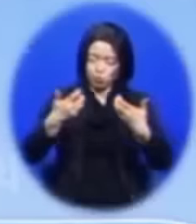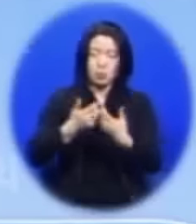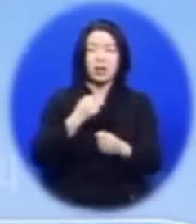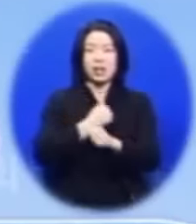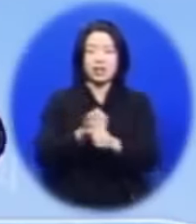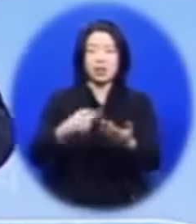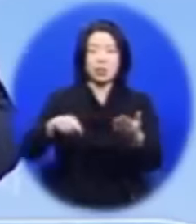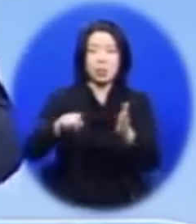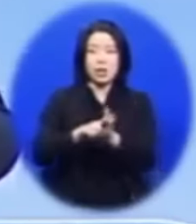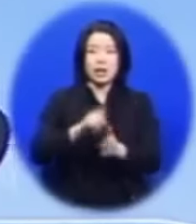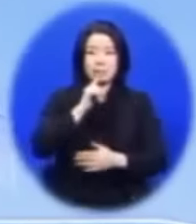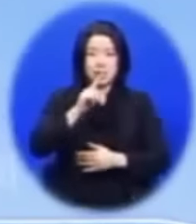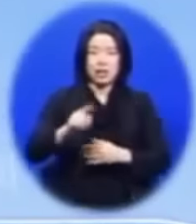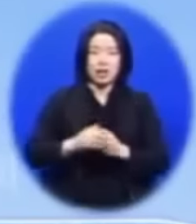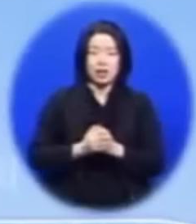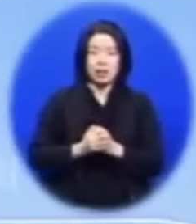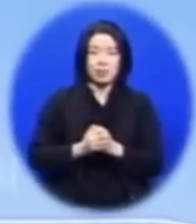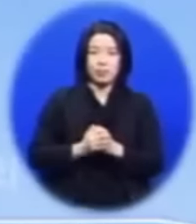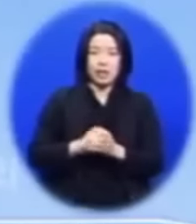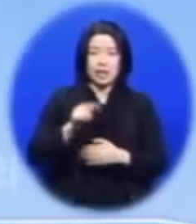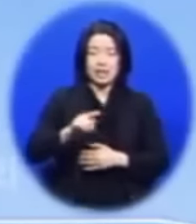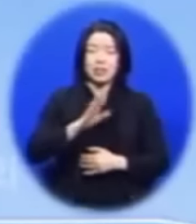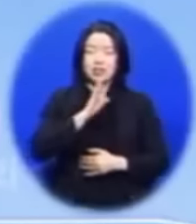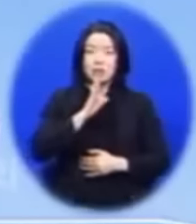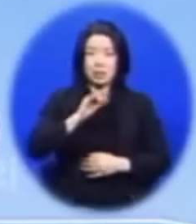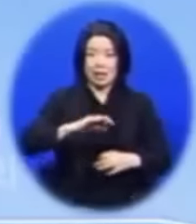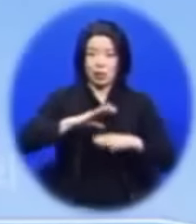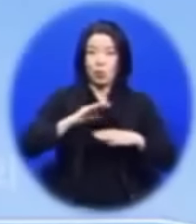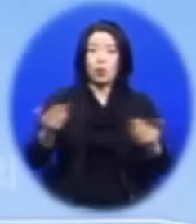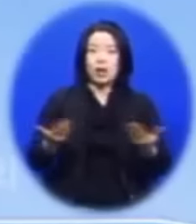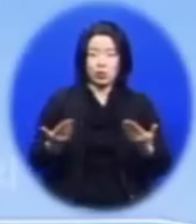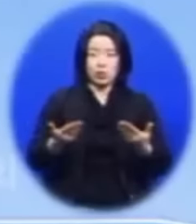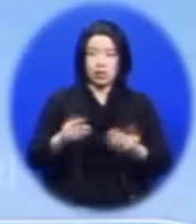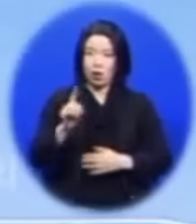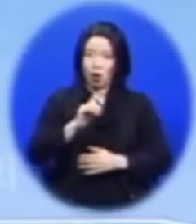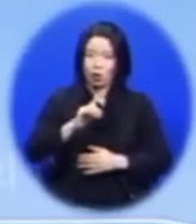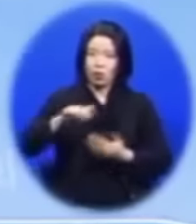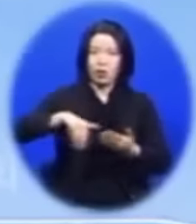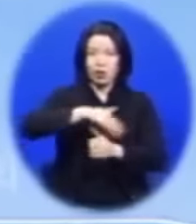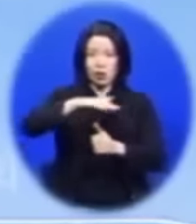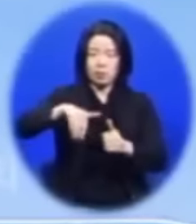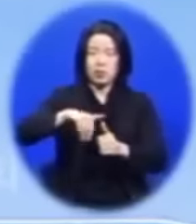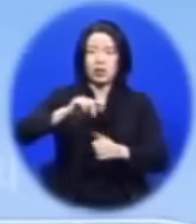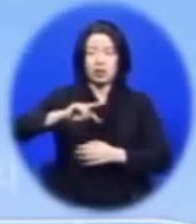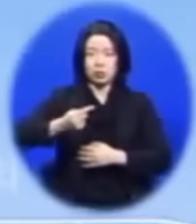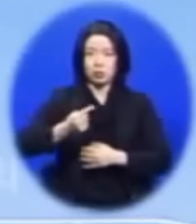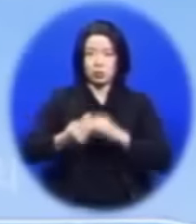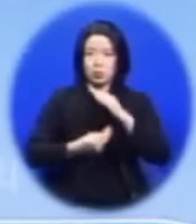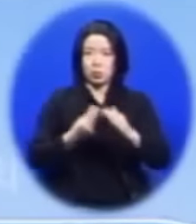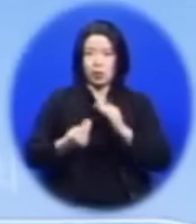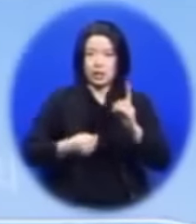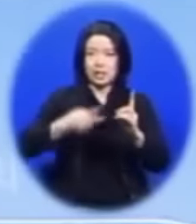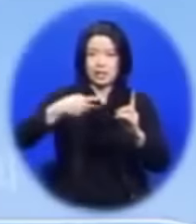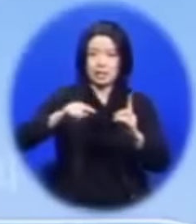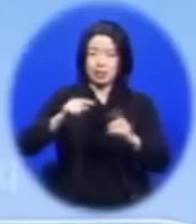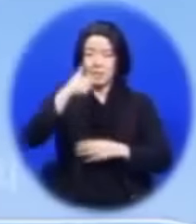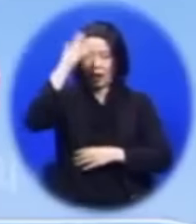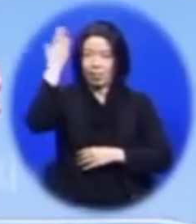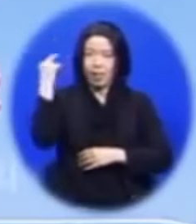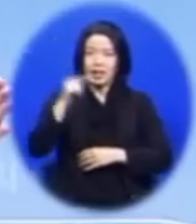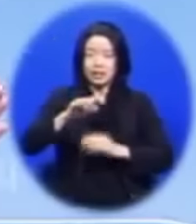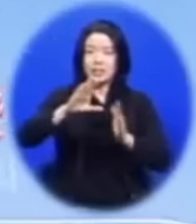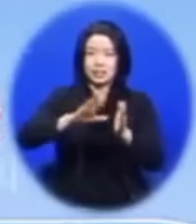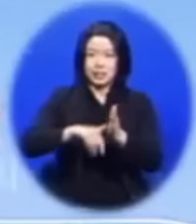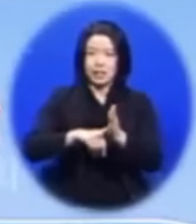함이라 여러분 이거 정말 놀라운 일이잖아요 어떤 형편에서든지 특히 요한일서 당시에는 대단한